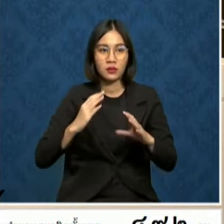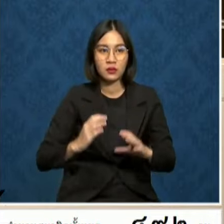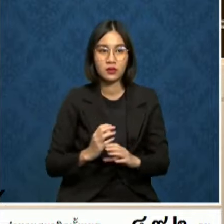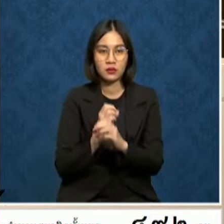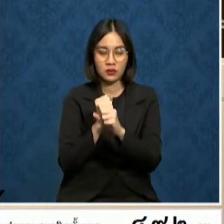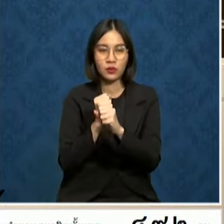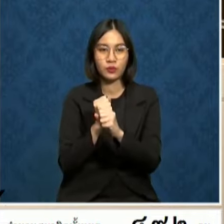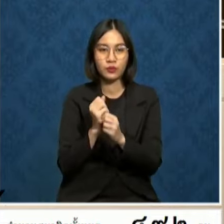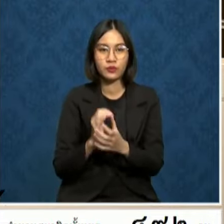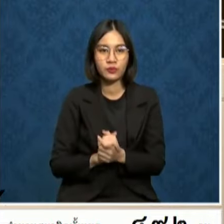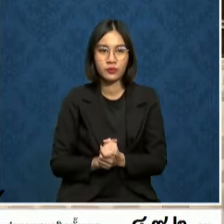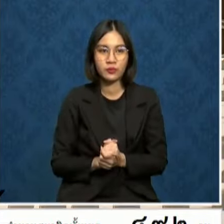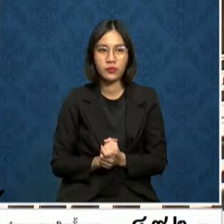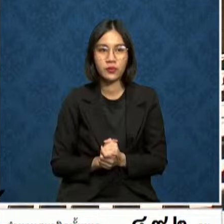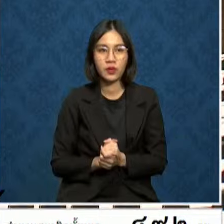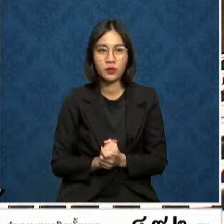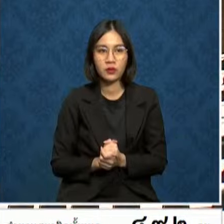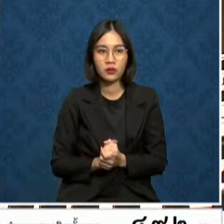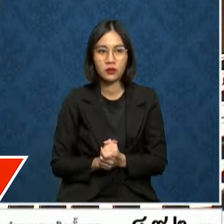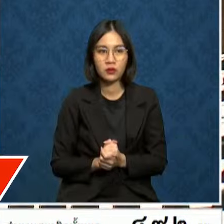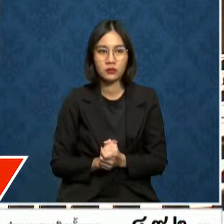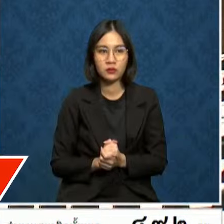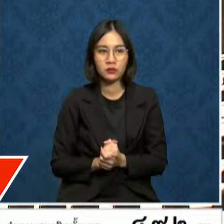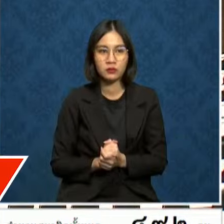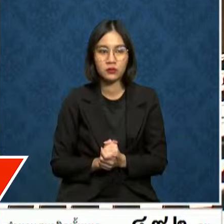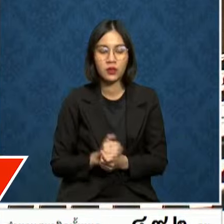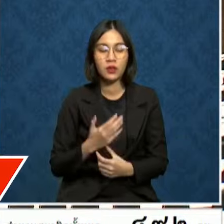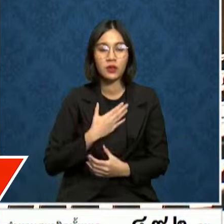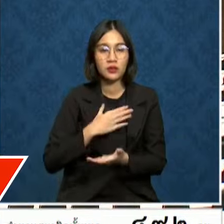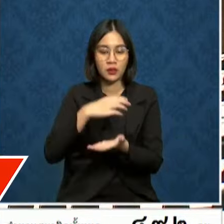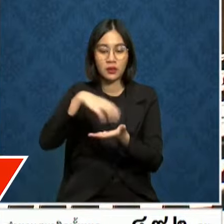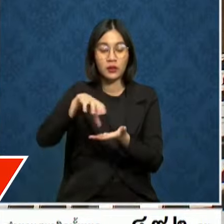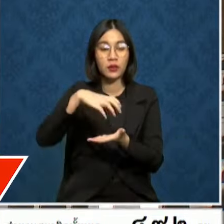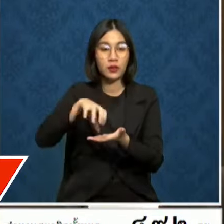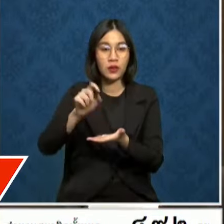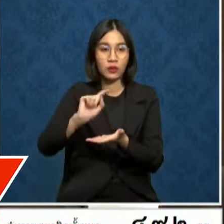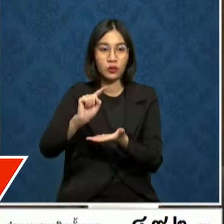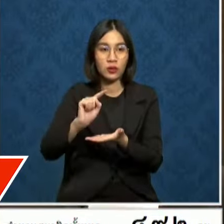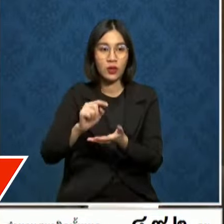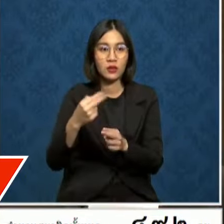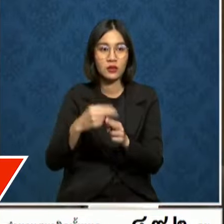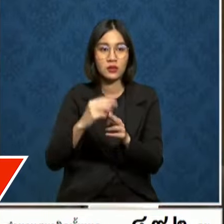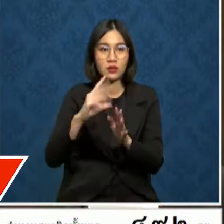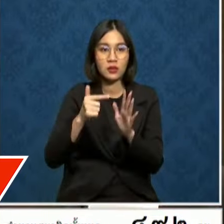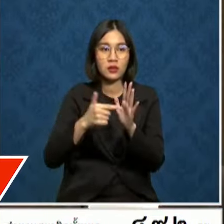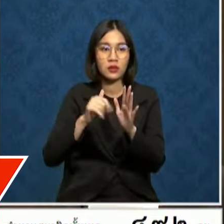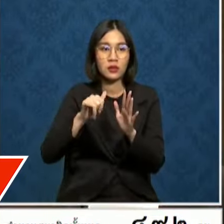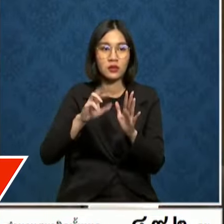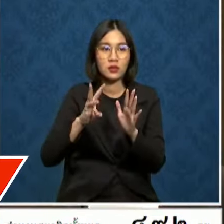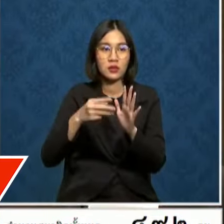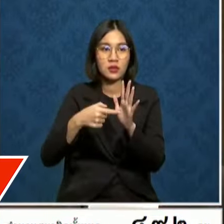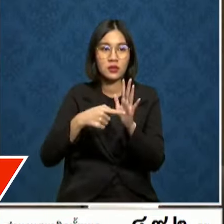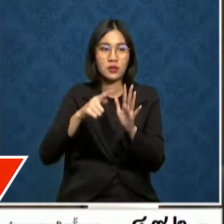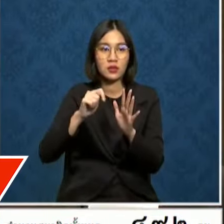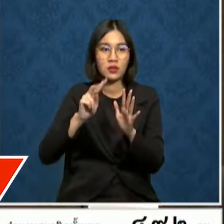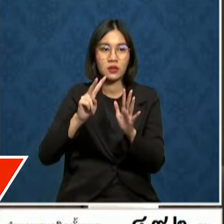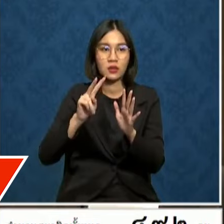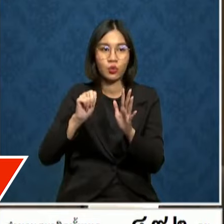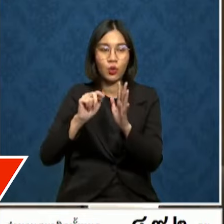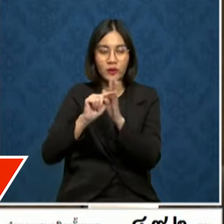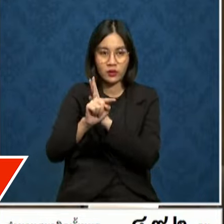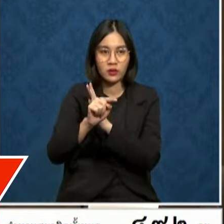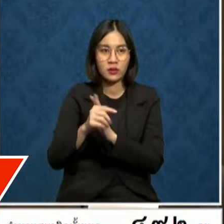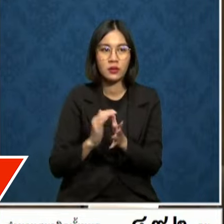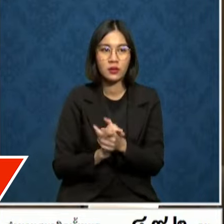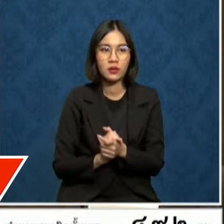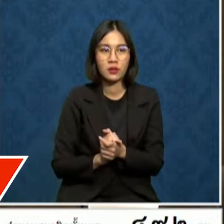คะอ่าสรุปเลยครับนี่นอกจากกรณีที่ดิฉันได้พูดนะคะเอ่อคุณชัยวัฒน์ลิ้มขิดลิ้มลิขิตอักษรนะคะก็